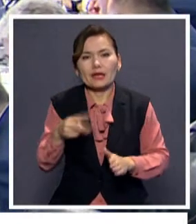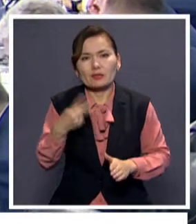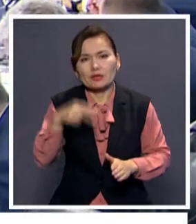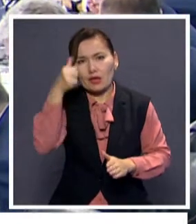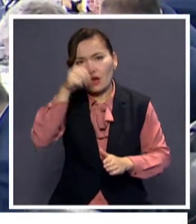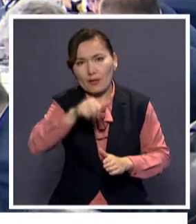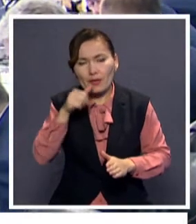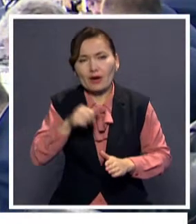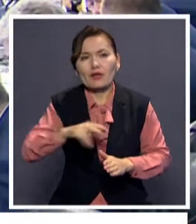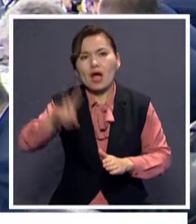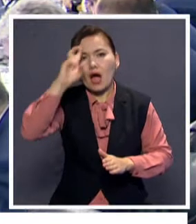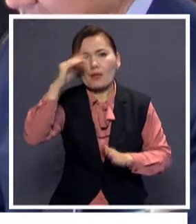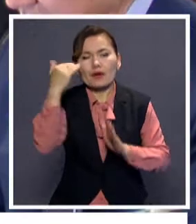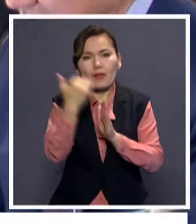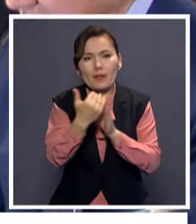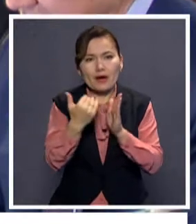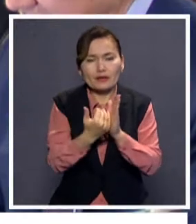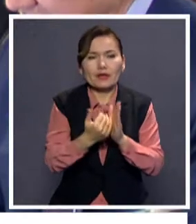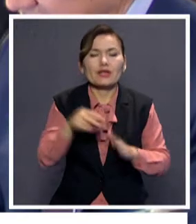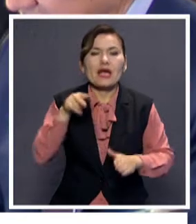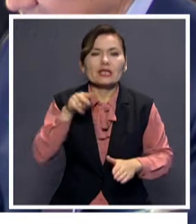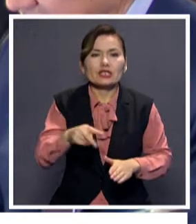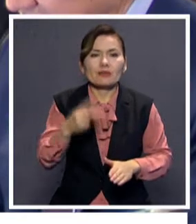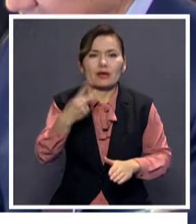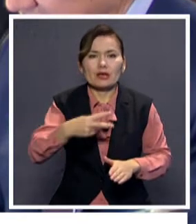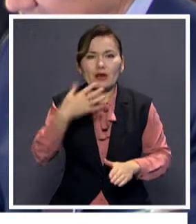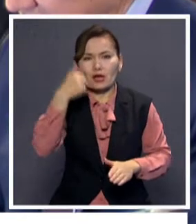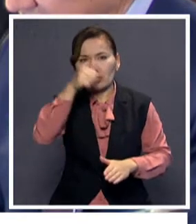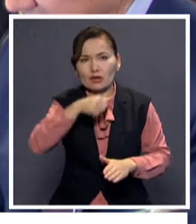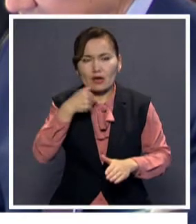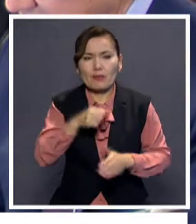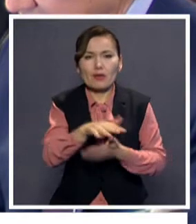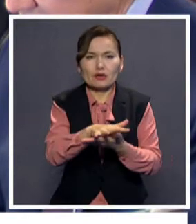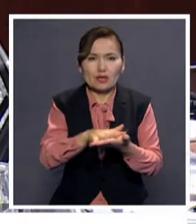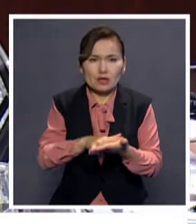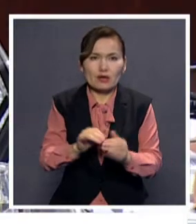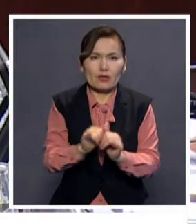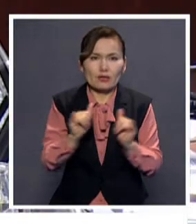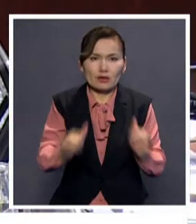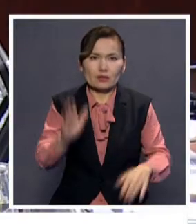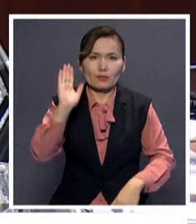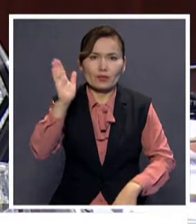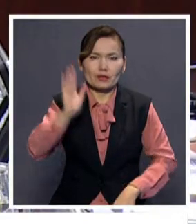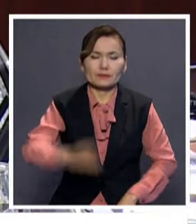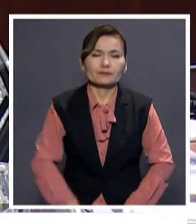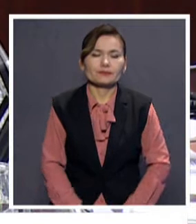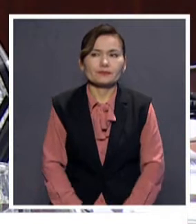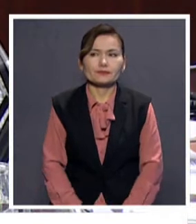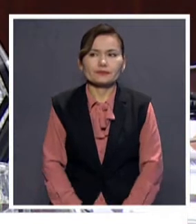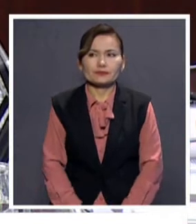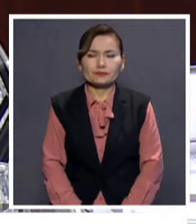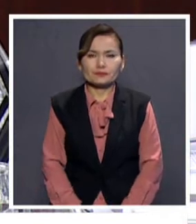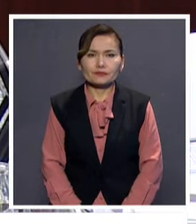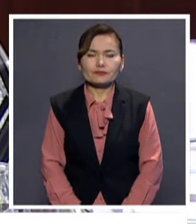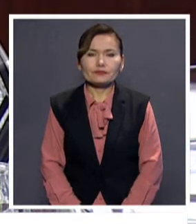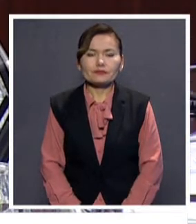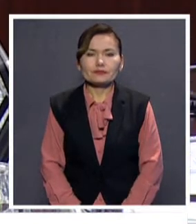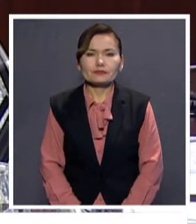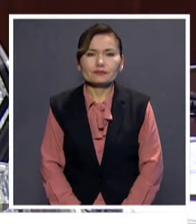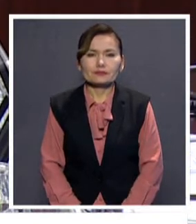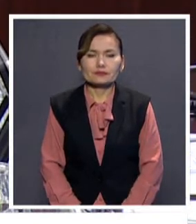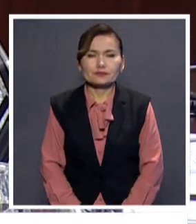нұрлы жол, нұрлы жер бағдарламалары 2025 жылға дейін ұзартылмақ. Және жоғары оқу орындарына еркін қол жеткізу